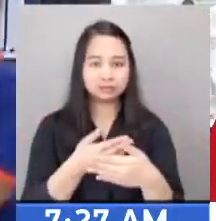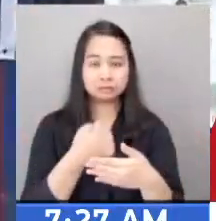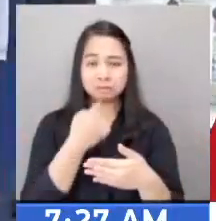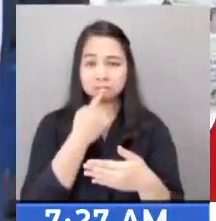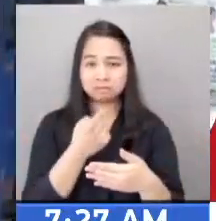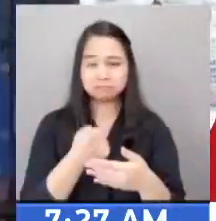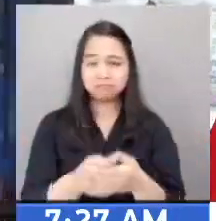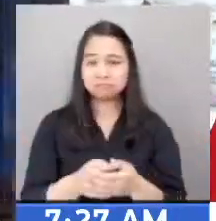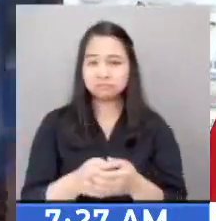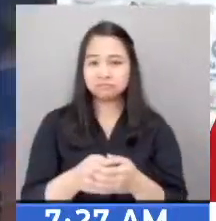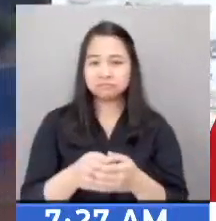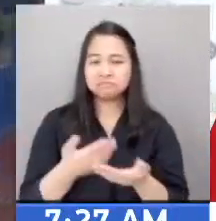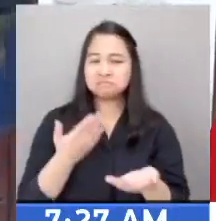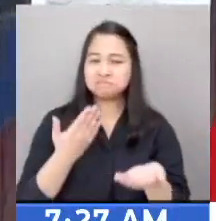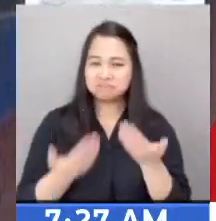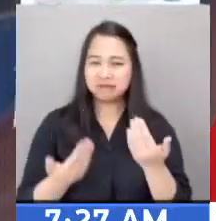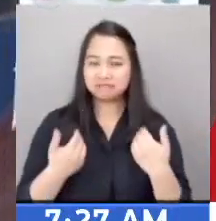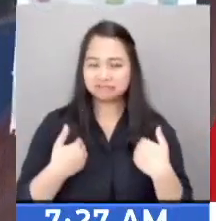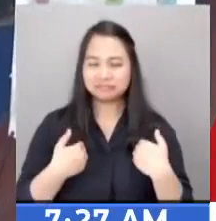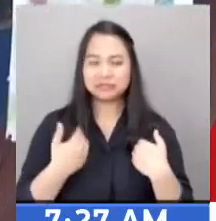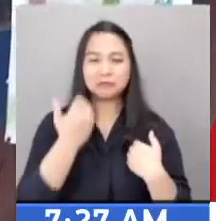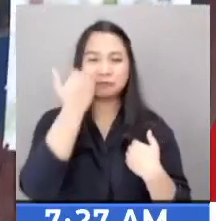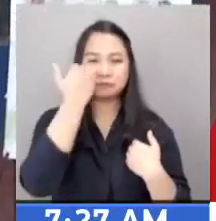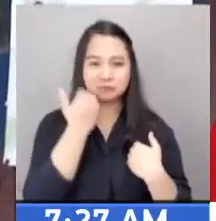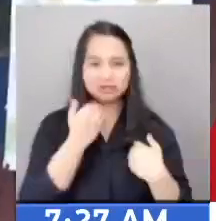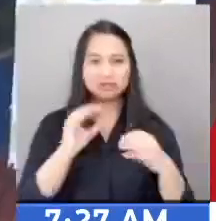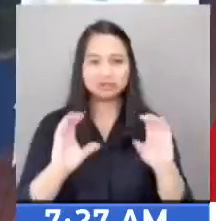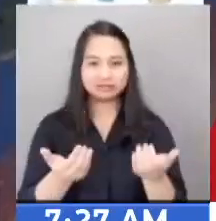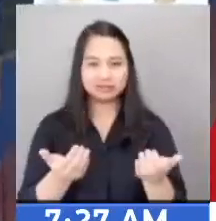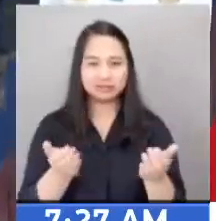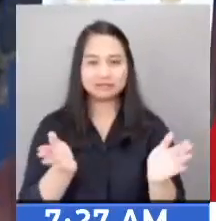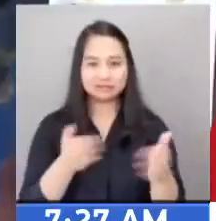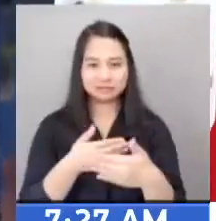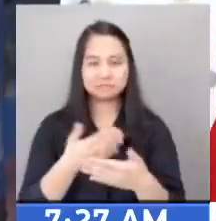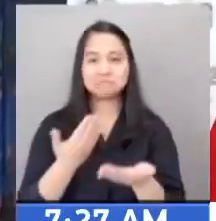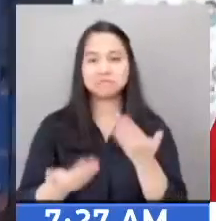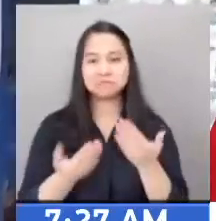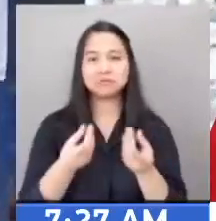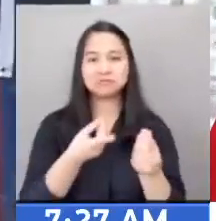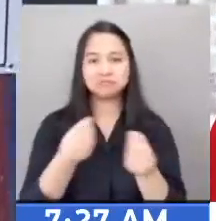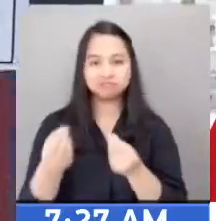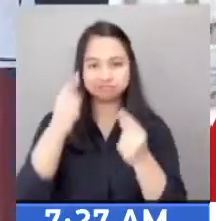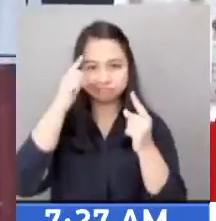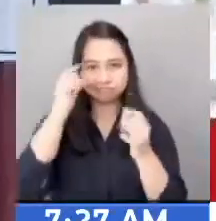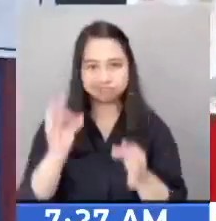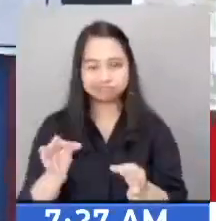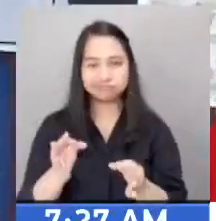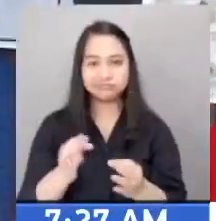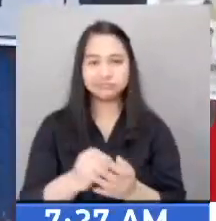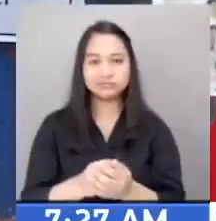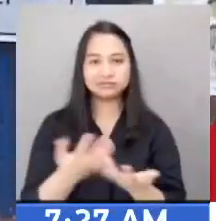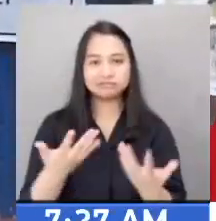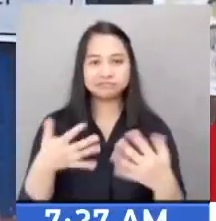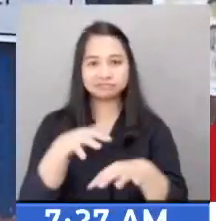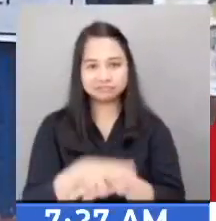may kakulangan sa mga classroom kaya posibleng blended learning pa rin ang maipatupad kahit pagkatapos ng November 2.